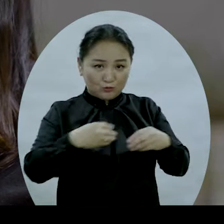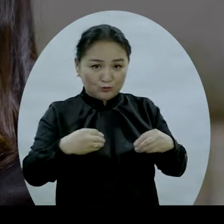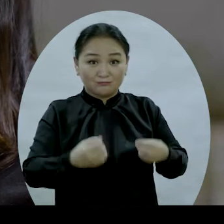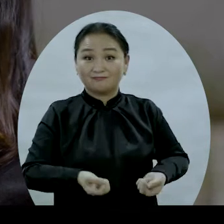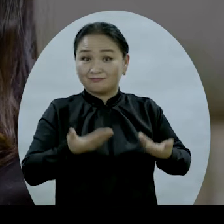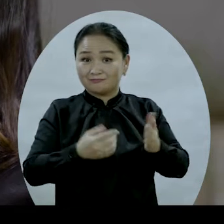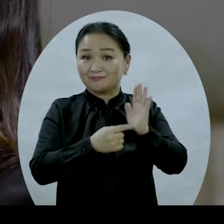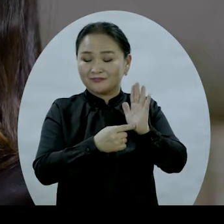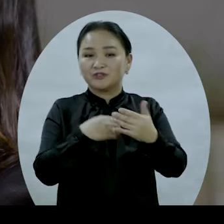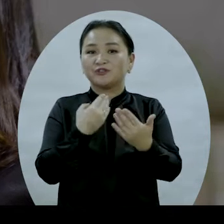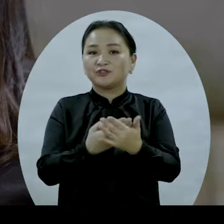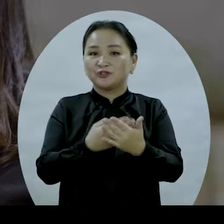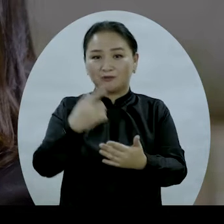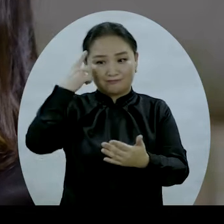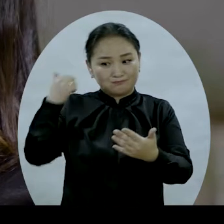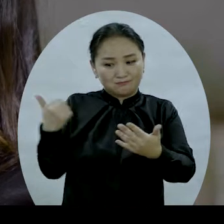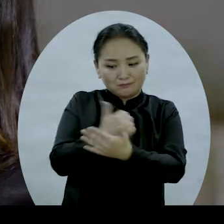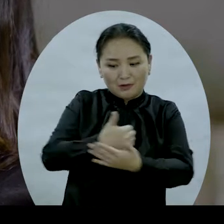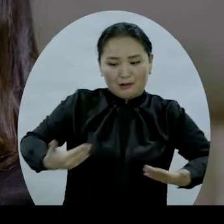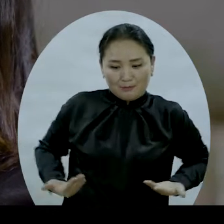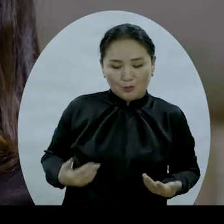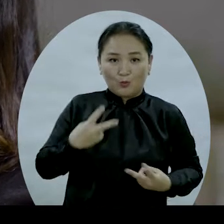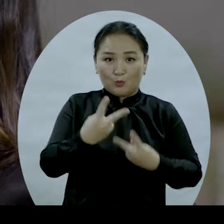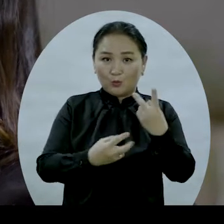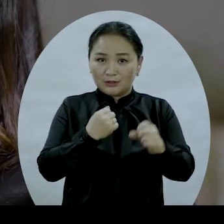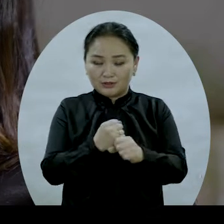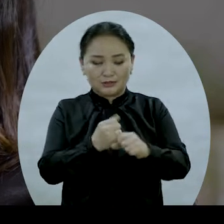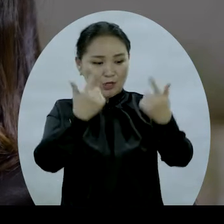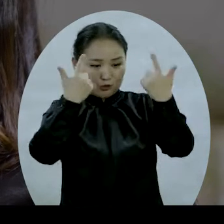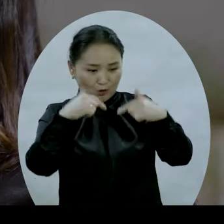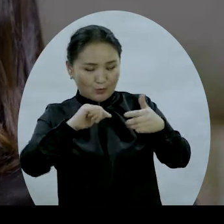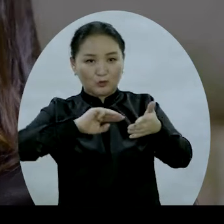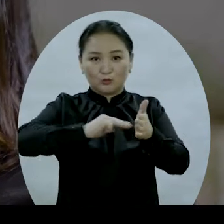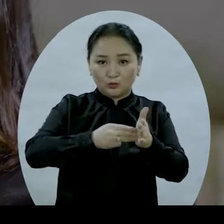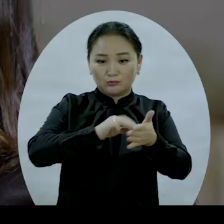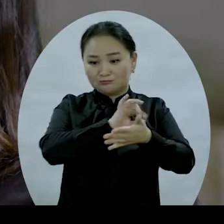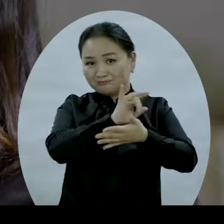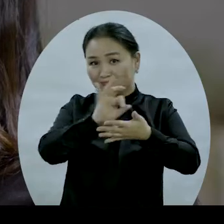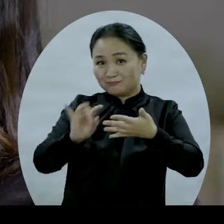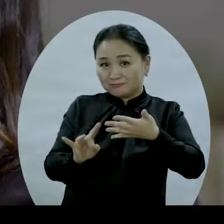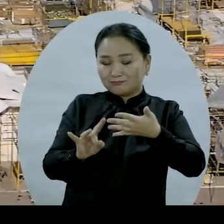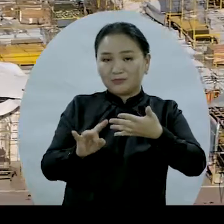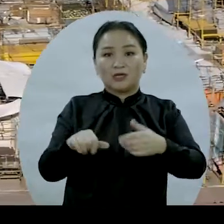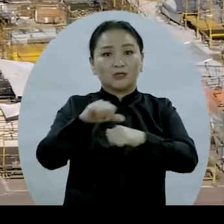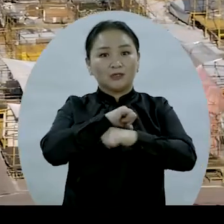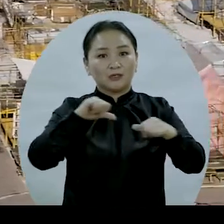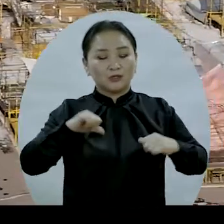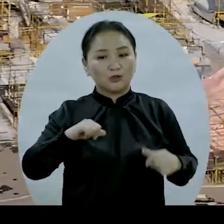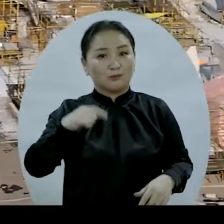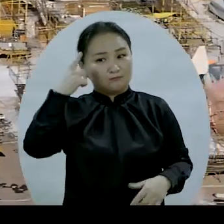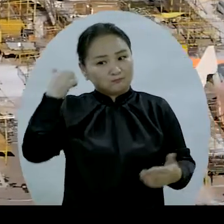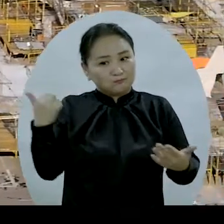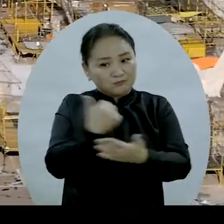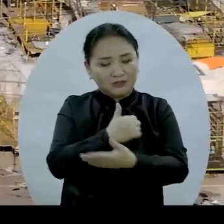нөлөөллүүдийг авчирсан. Жишээлбэл өдөр тутмынхаа үйл ажиллагаа, зохион байгуулалт, төлөвлөлт гэх мэтчлэнгээр иргэд өөртөө